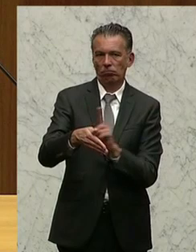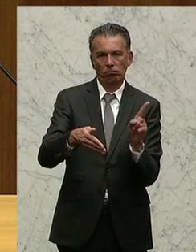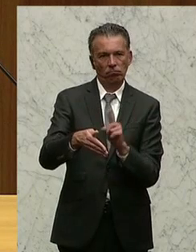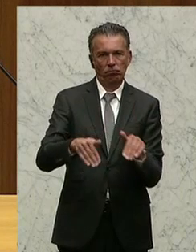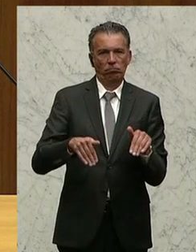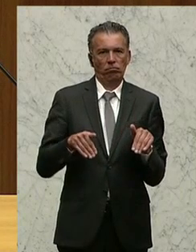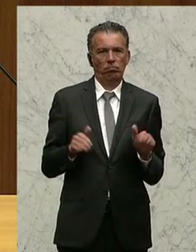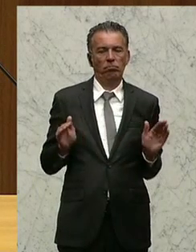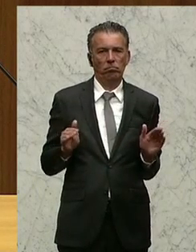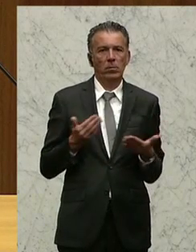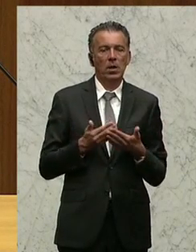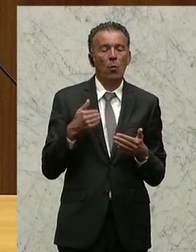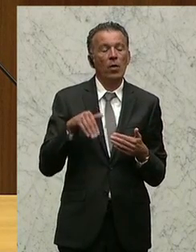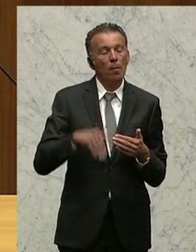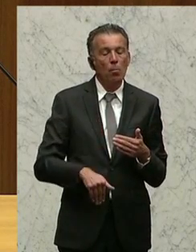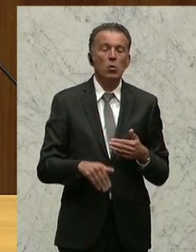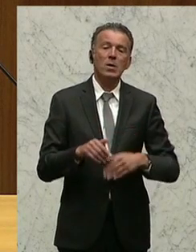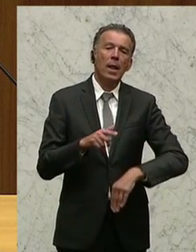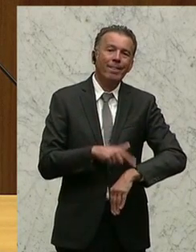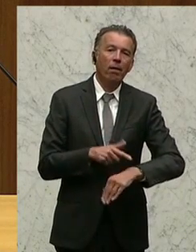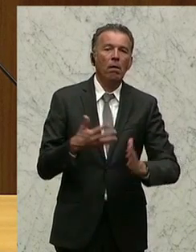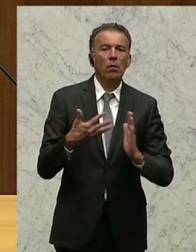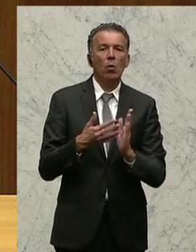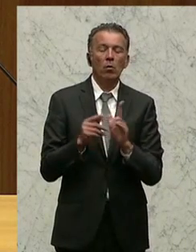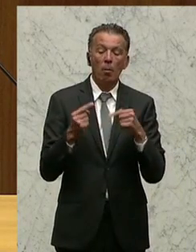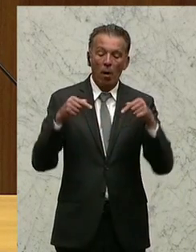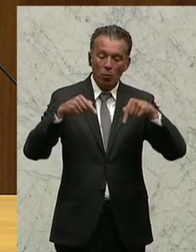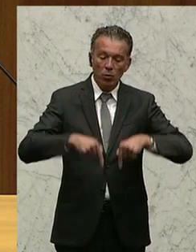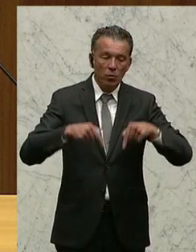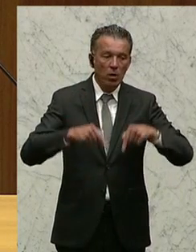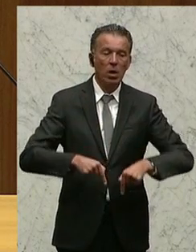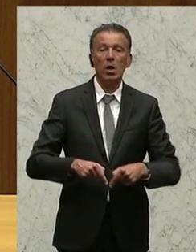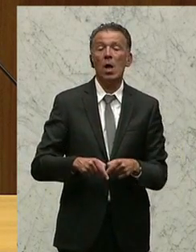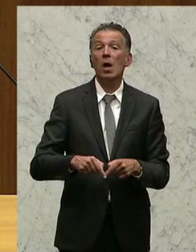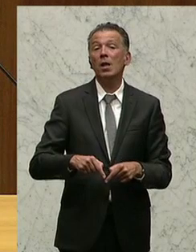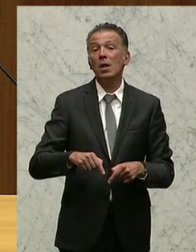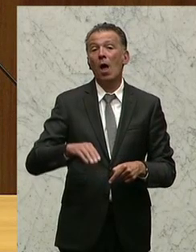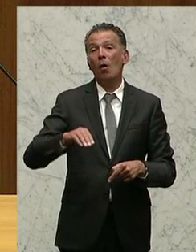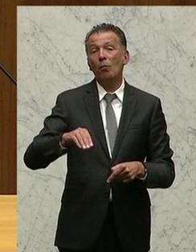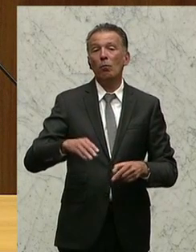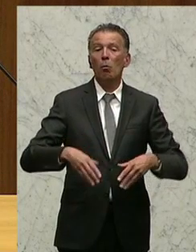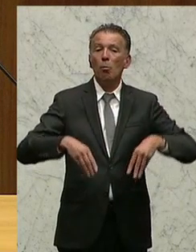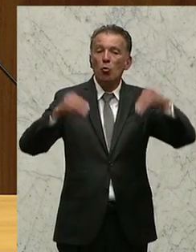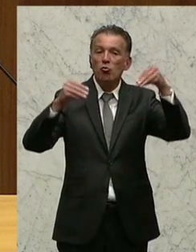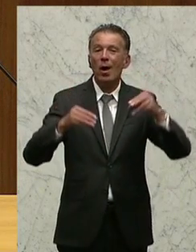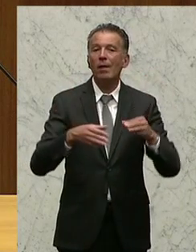dringend kontrollieren können, welches Frauenbild bei uns hier in den Moscheen verbreitet wird.